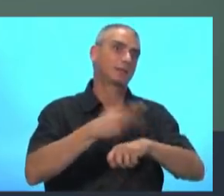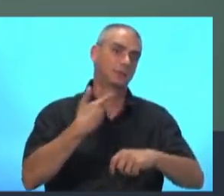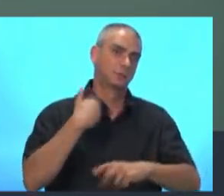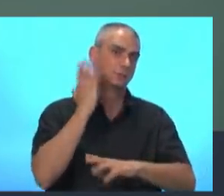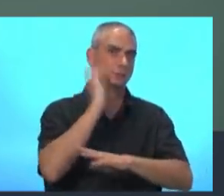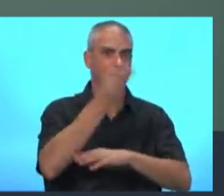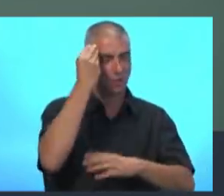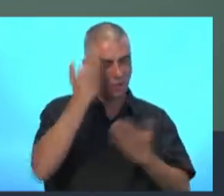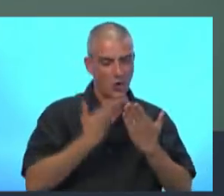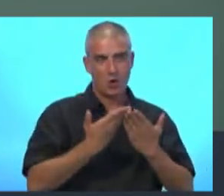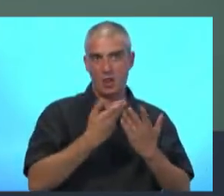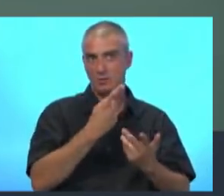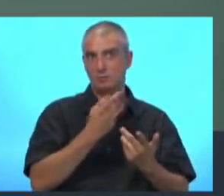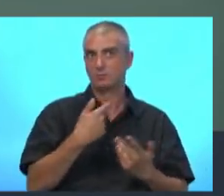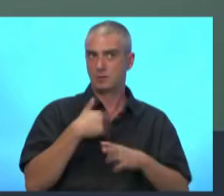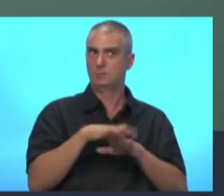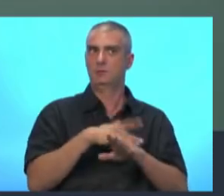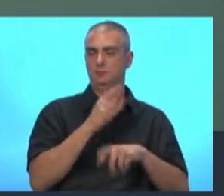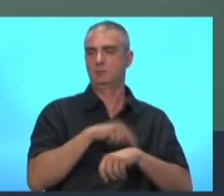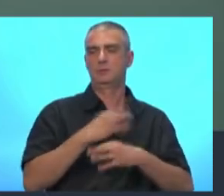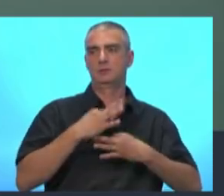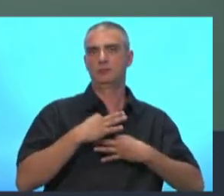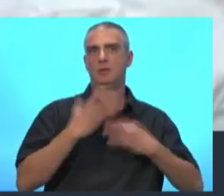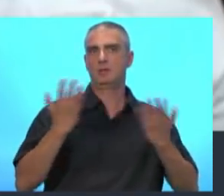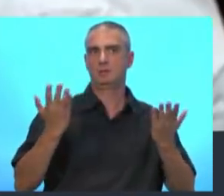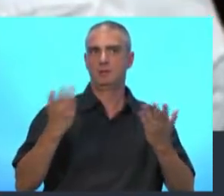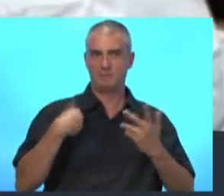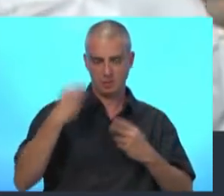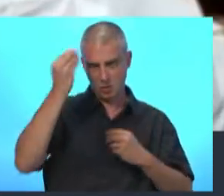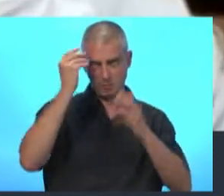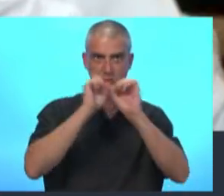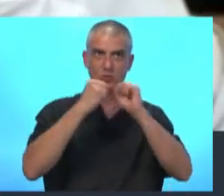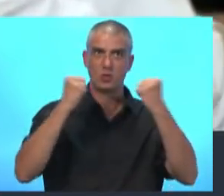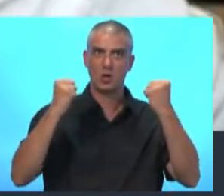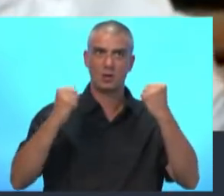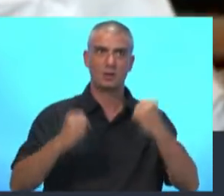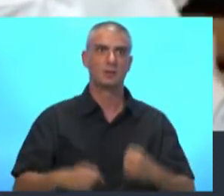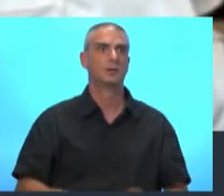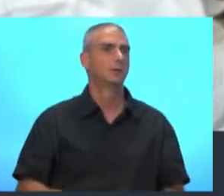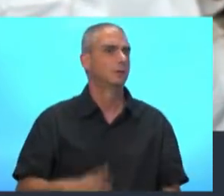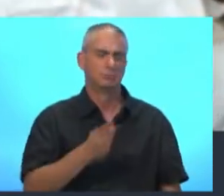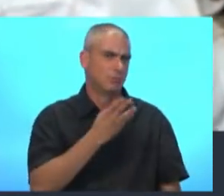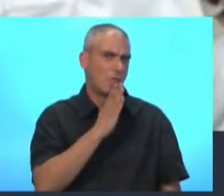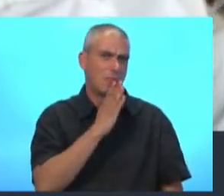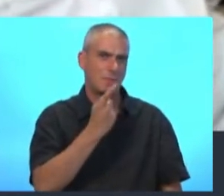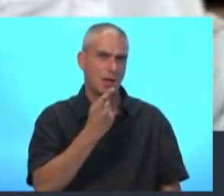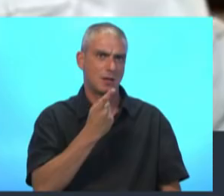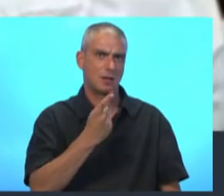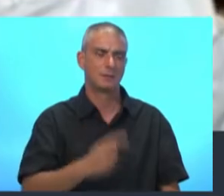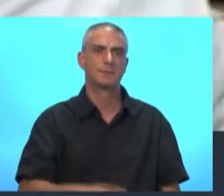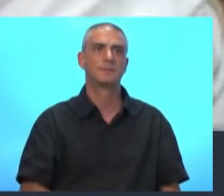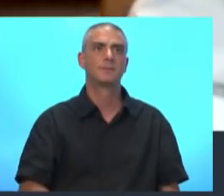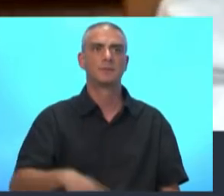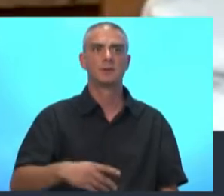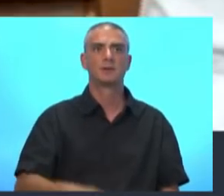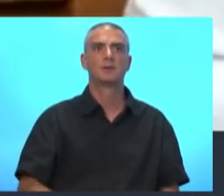ממשיך ישר לכולל, ושם אני מרגיש שזה הזמן של עצמי, שם אני לומד תורה. לא, אין בזה בעיה, רק שלא תהיה חדשה, אמר חשש